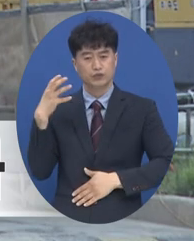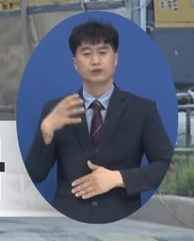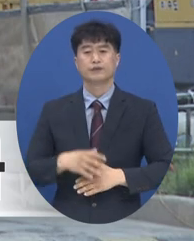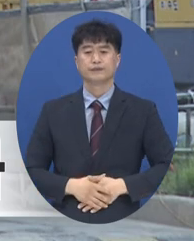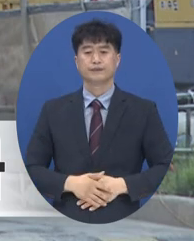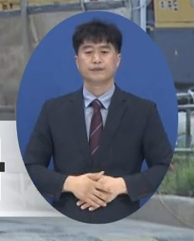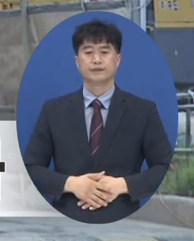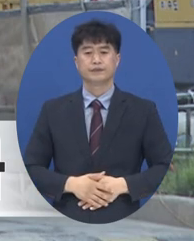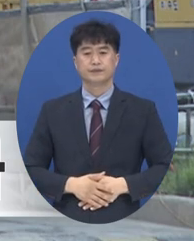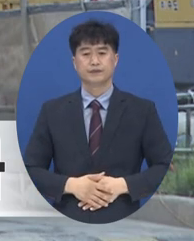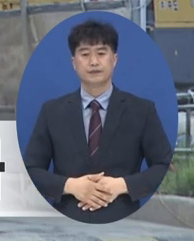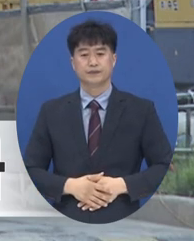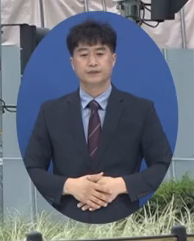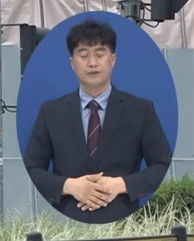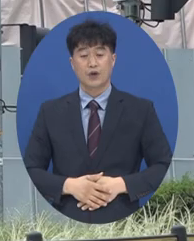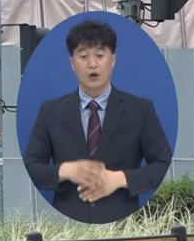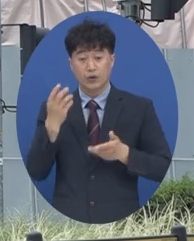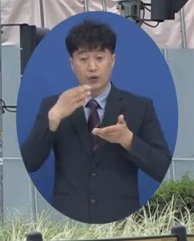현장 다녀왔습니다.